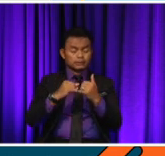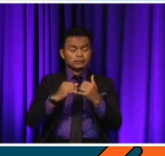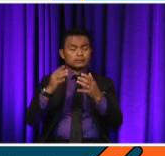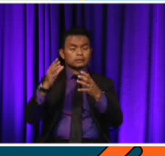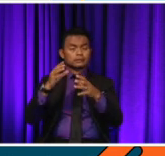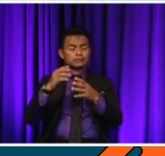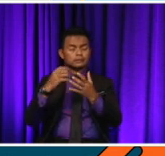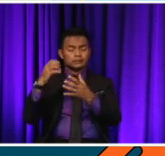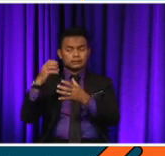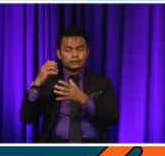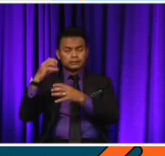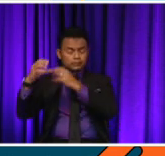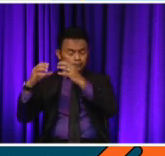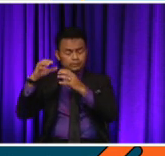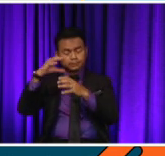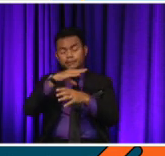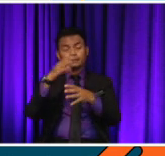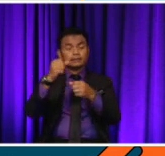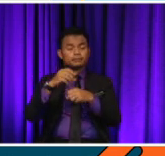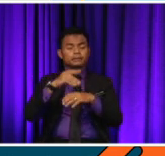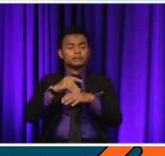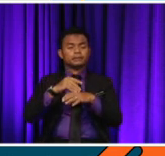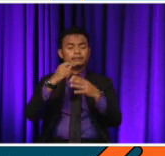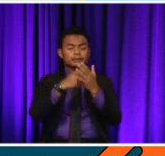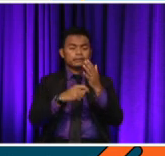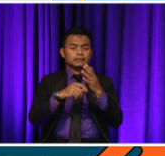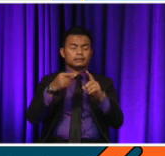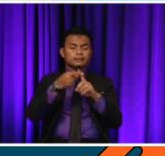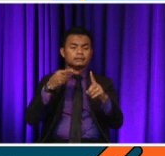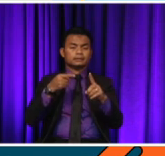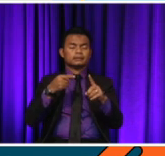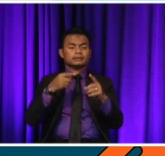dengan prestasi dan produktivitas organisasi